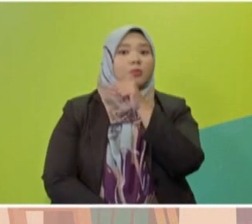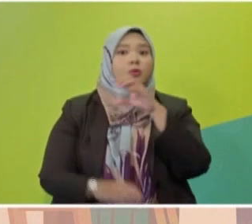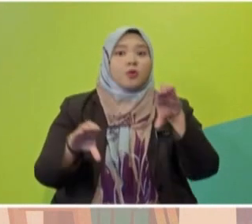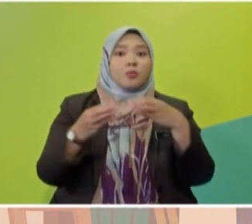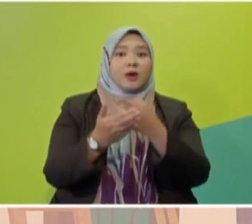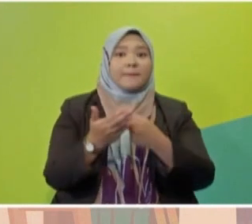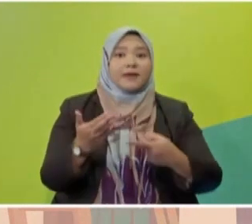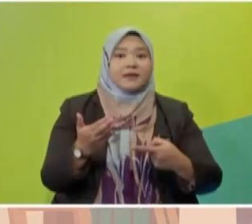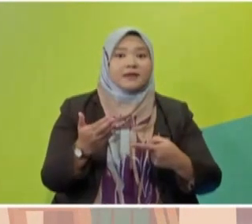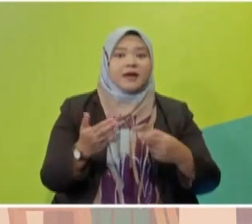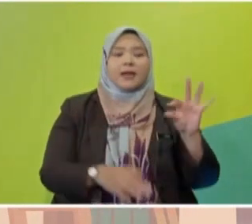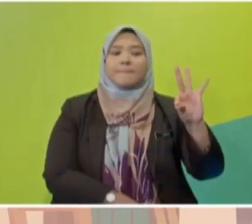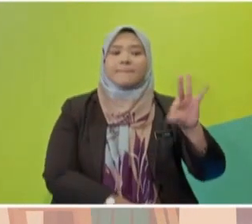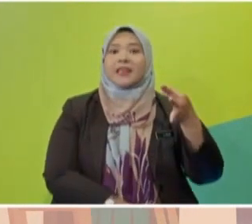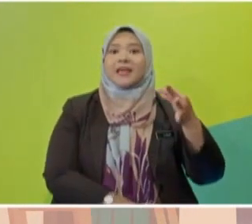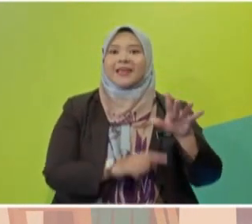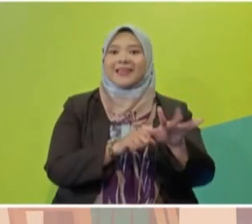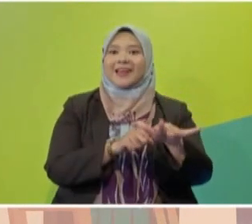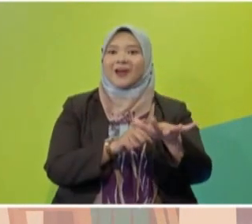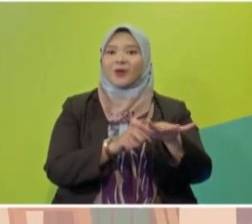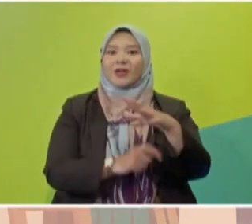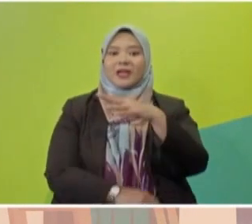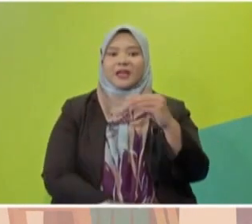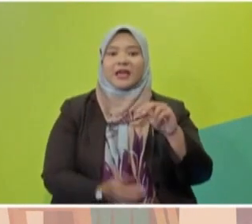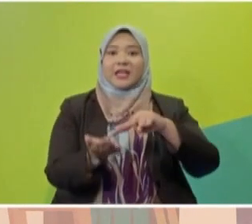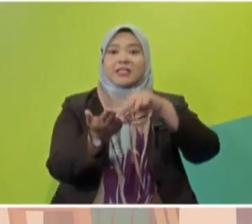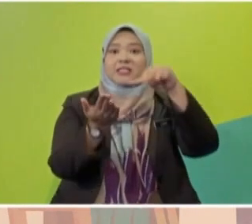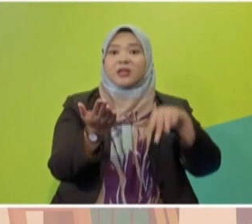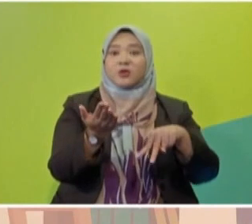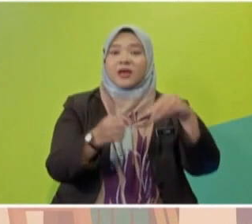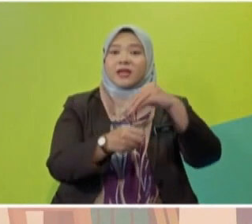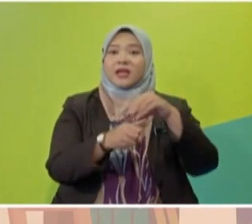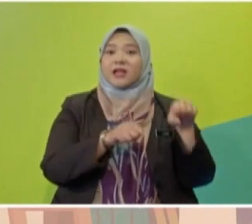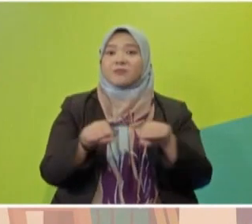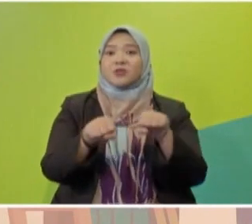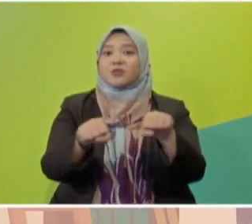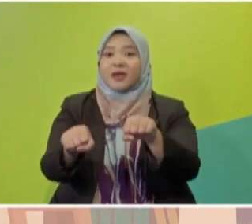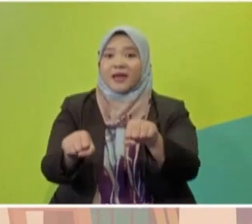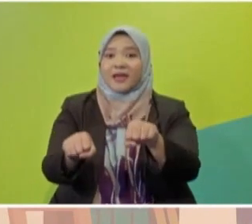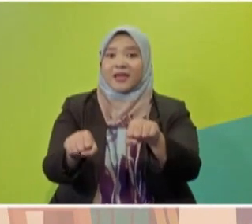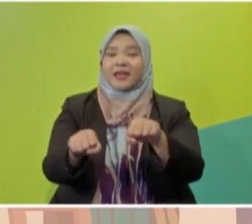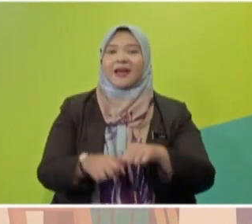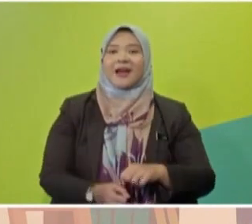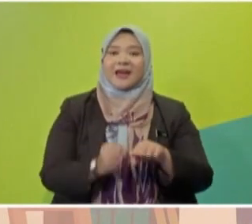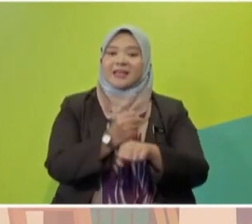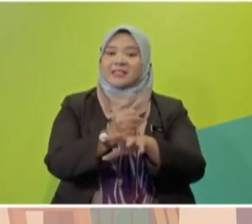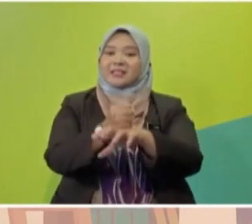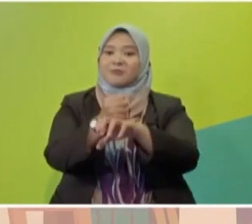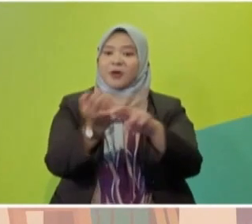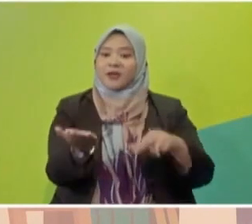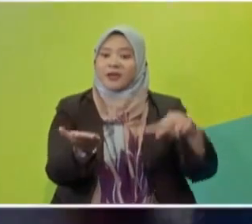menjatuhkannya ke dalam sungai. Semut merayap naik ke atas daun dan akhirnya dapat menyelamatkan diri.